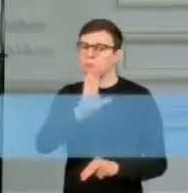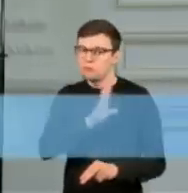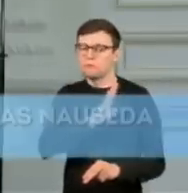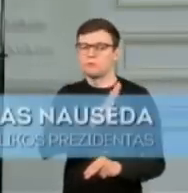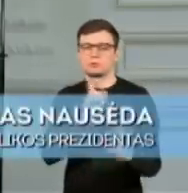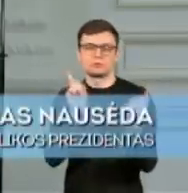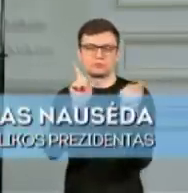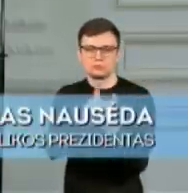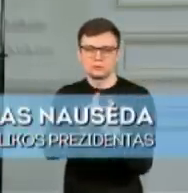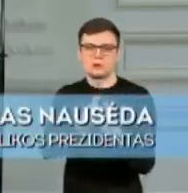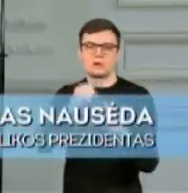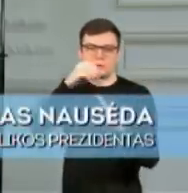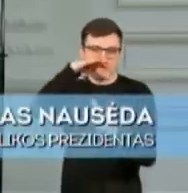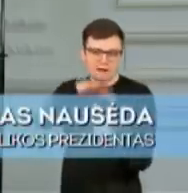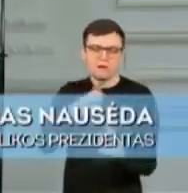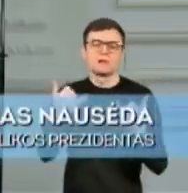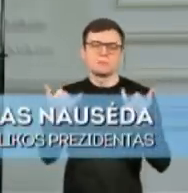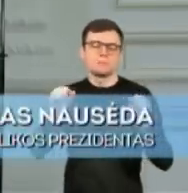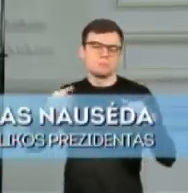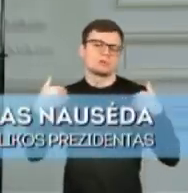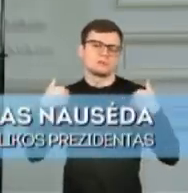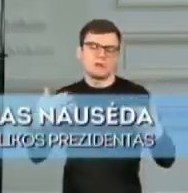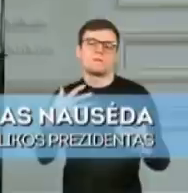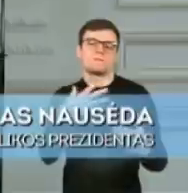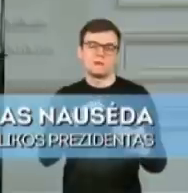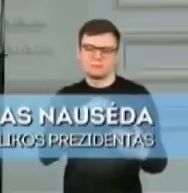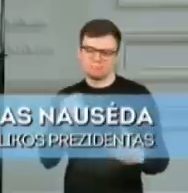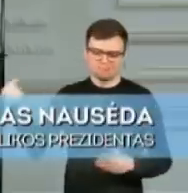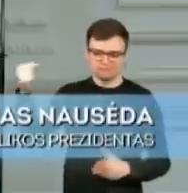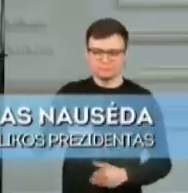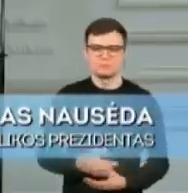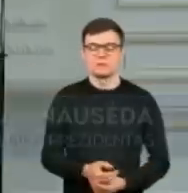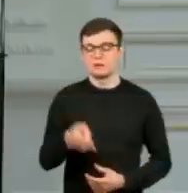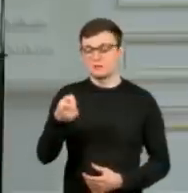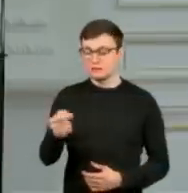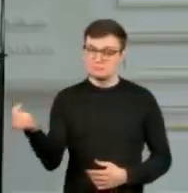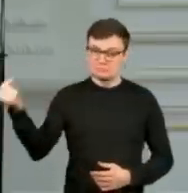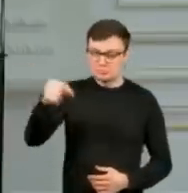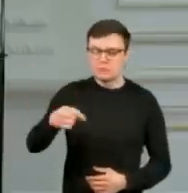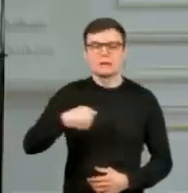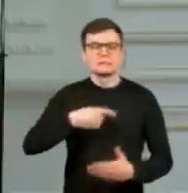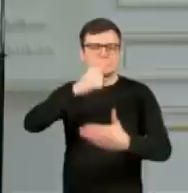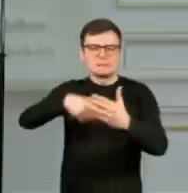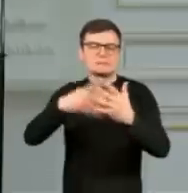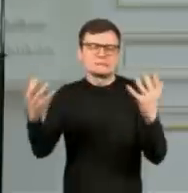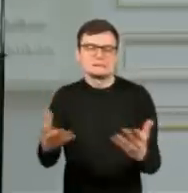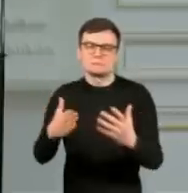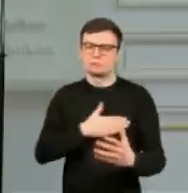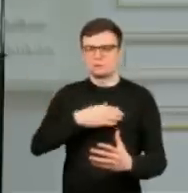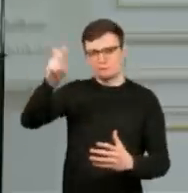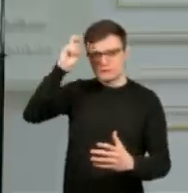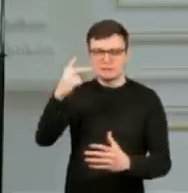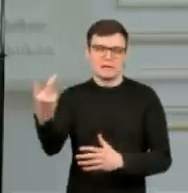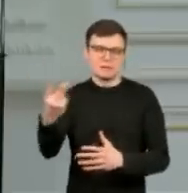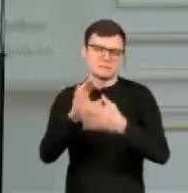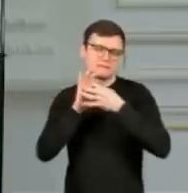džiaugiuosi galėdamas jūs pasveikinti Vilniuje. Tikiuosi, kad šis jūsų vizitas paskatins mūsų šalis bendradarbiauti ir